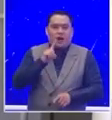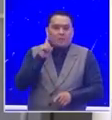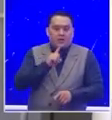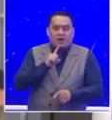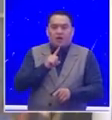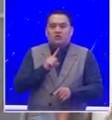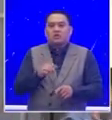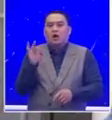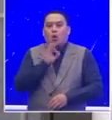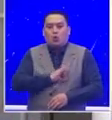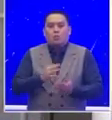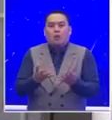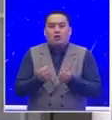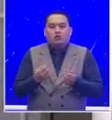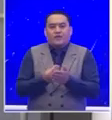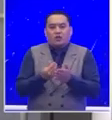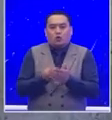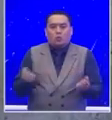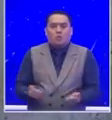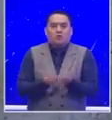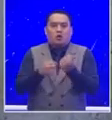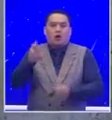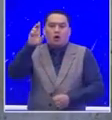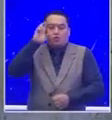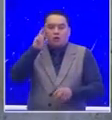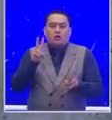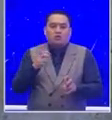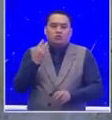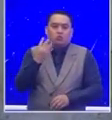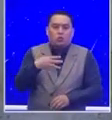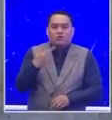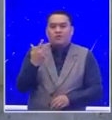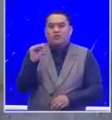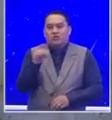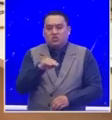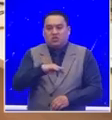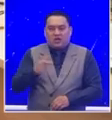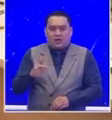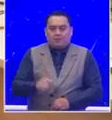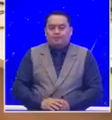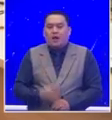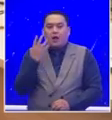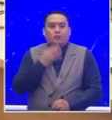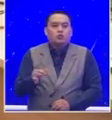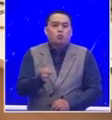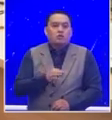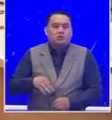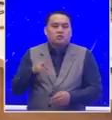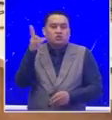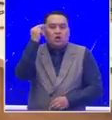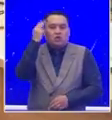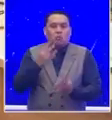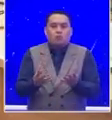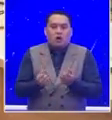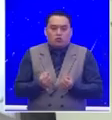лишившихся источника дохода, получат финансовую поддержку от государства в размере 42 500 тенге. В Алматинской области численность